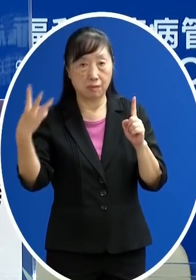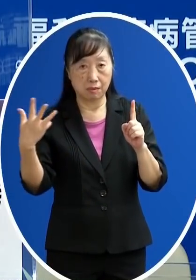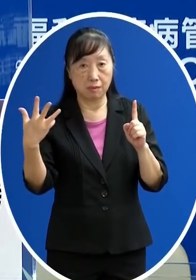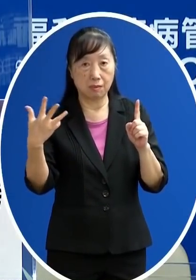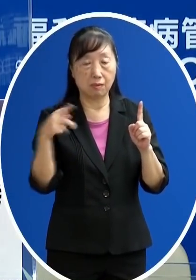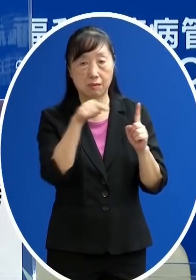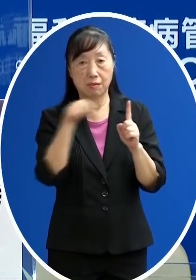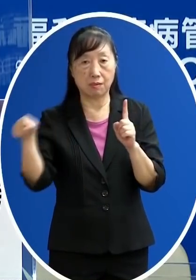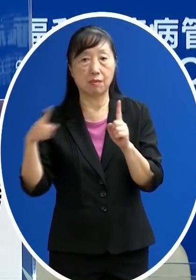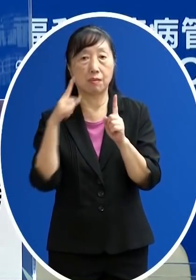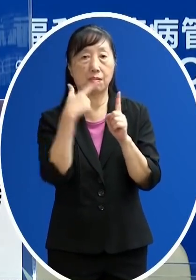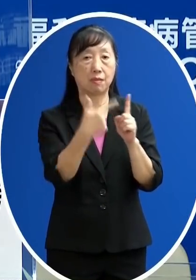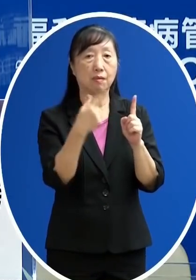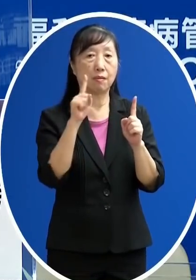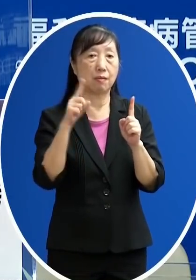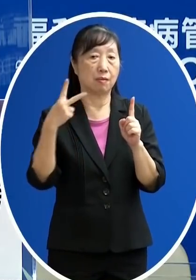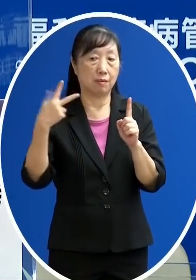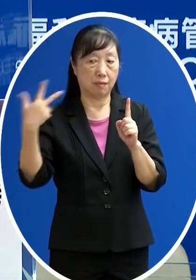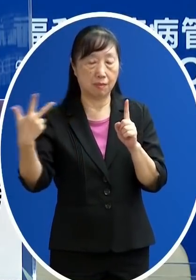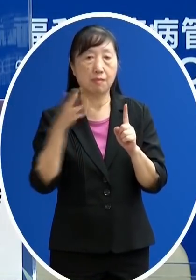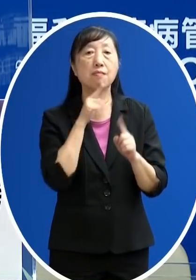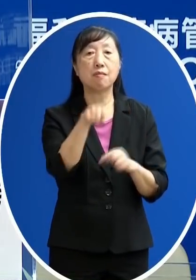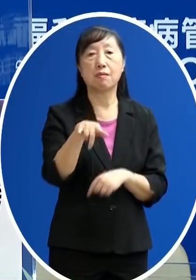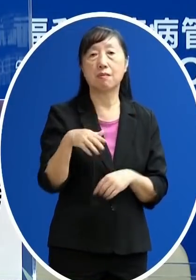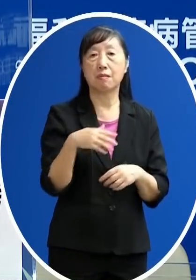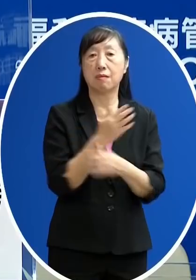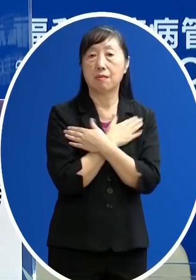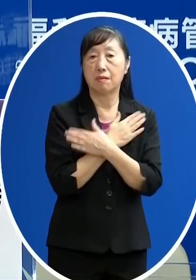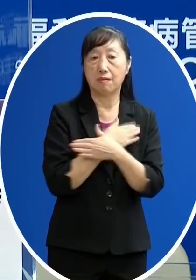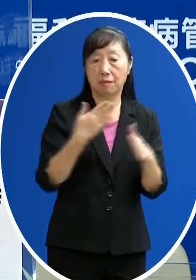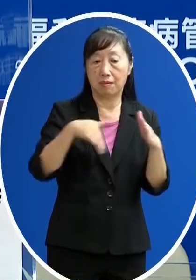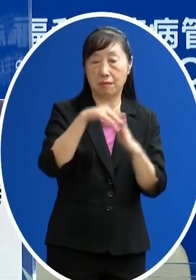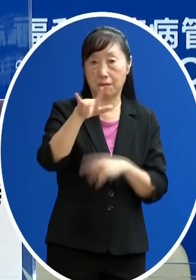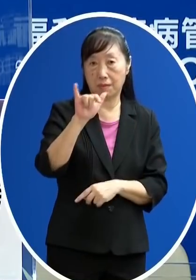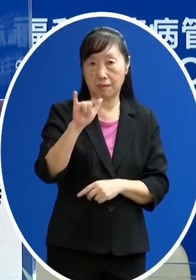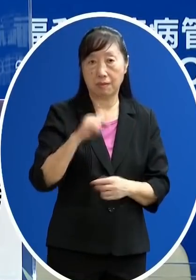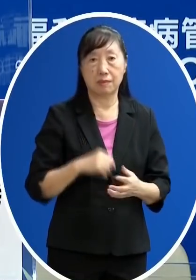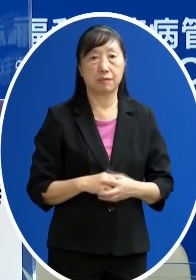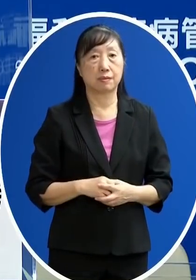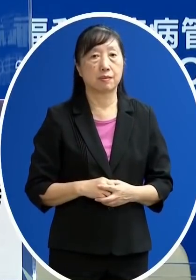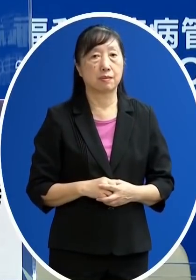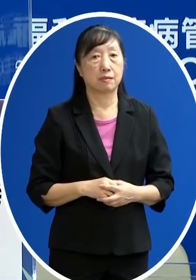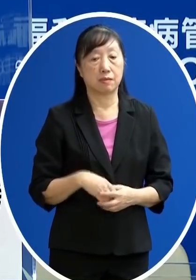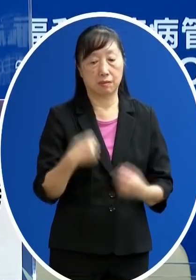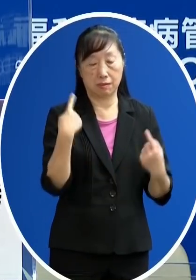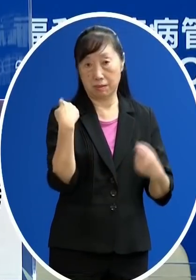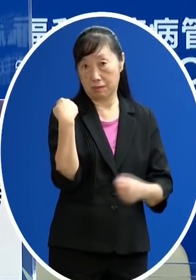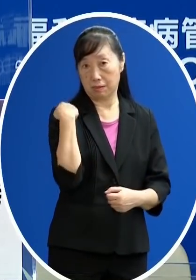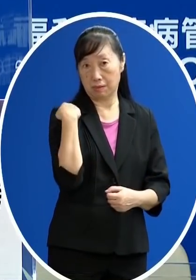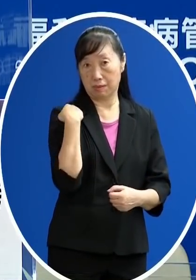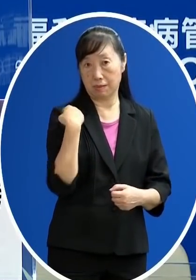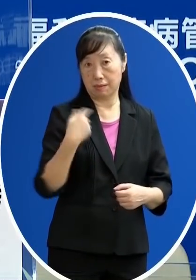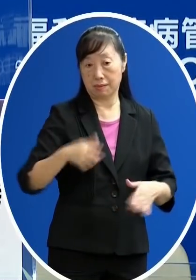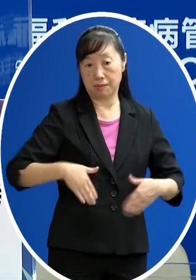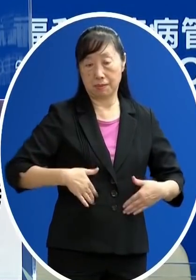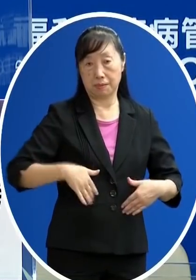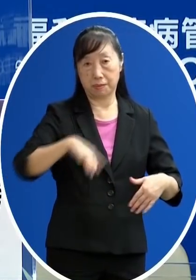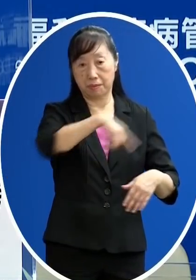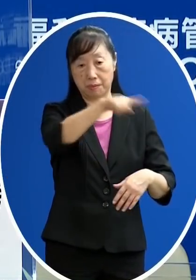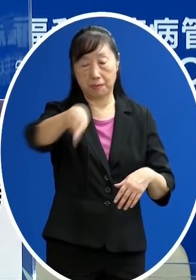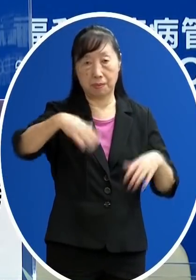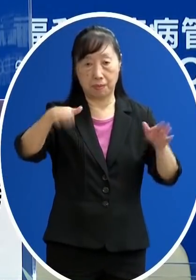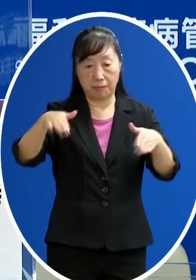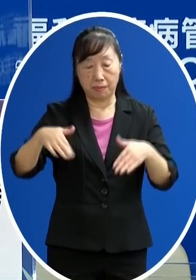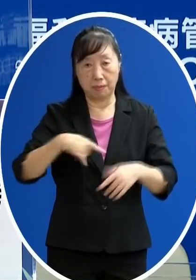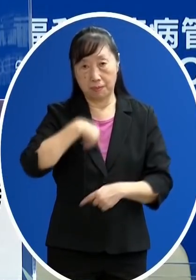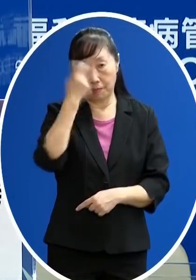到16127是幼儿园的老师，那接下来在昨天大家紧急的框列然后跟